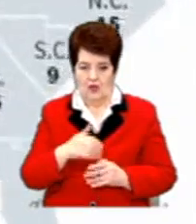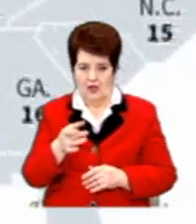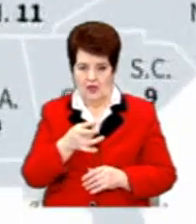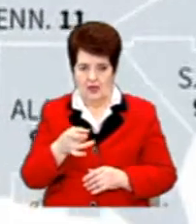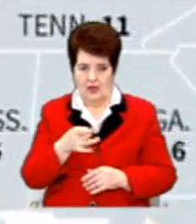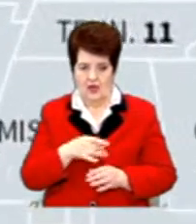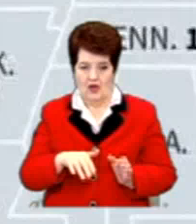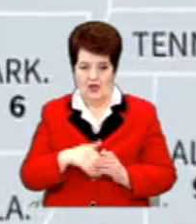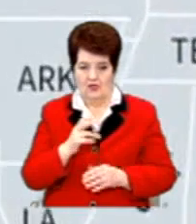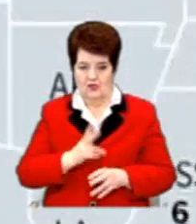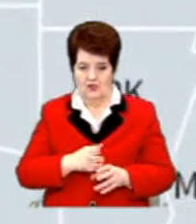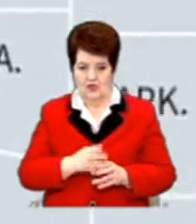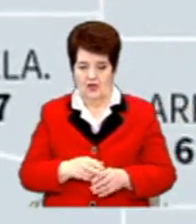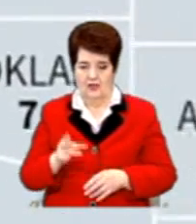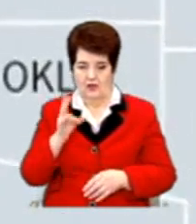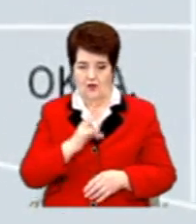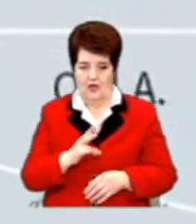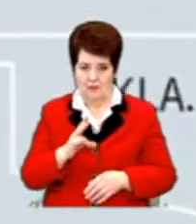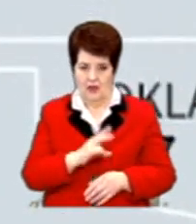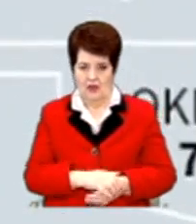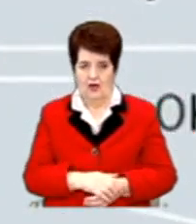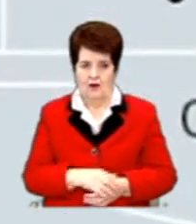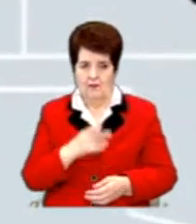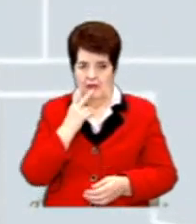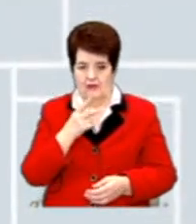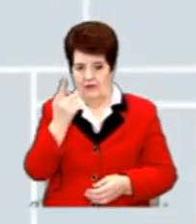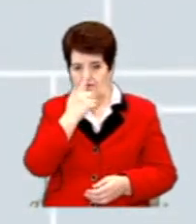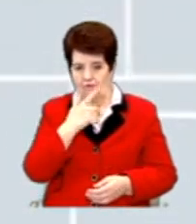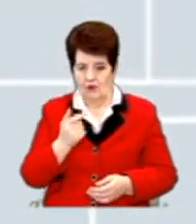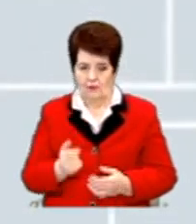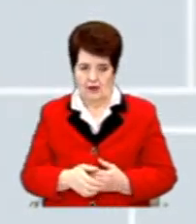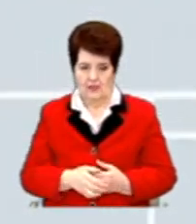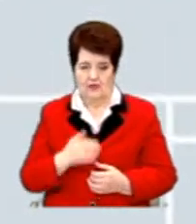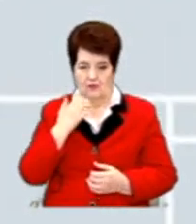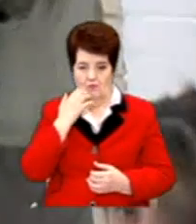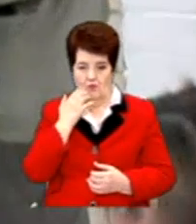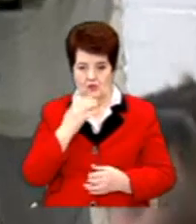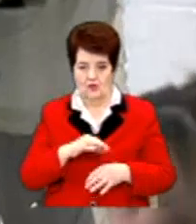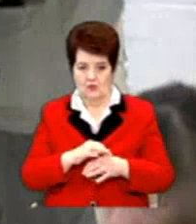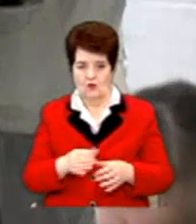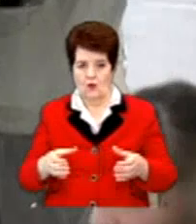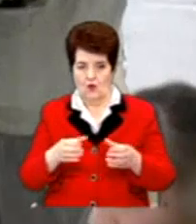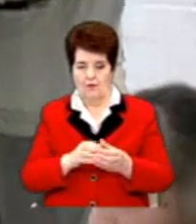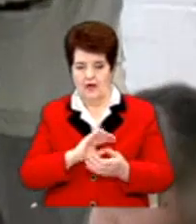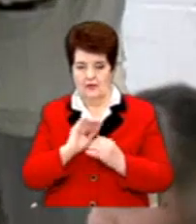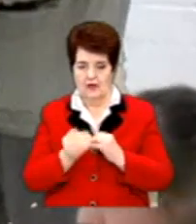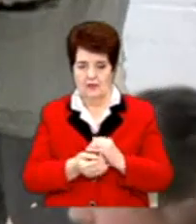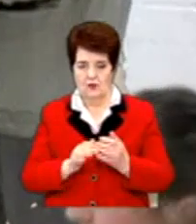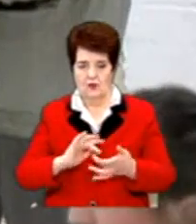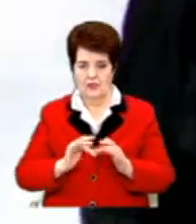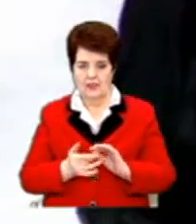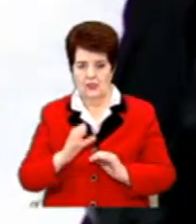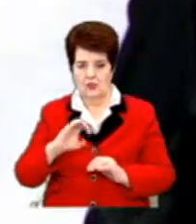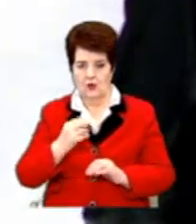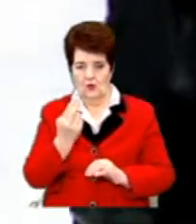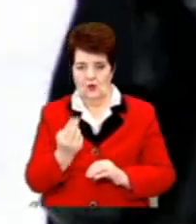influența alegerile prezidențiale din noiembrie. Potrivit informațiilor FBI, Moscova duce o campanie ascunsă pe rețelele de